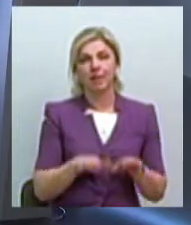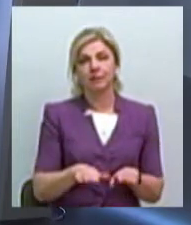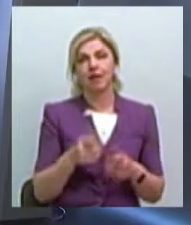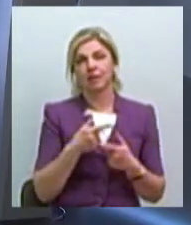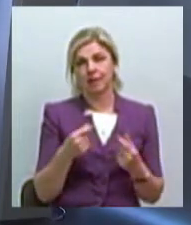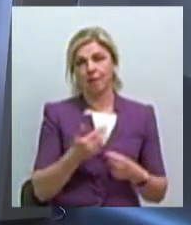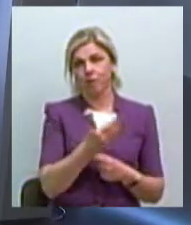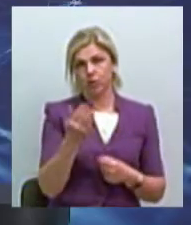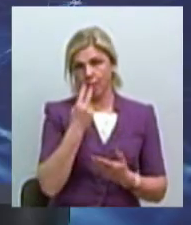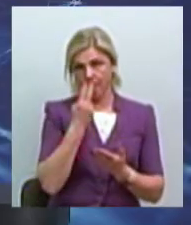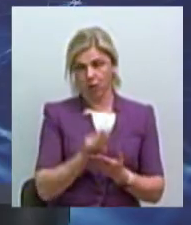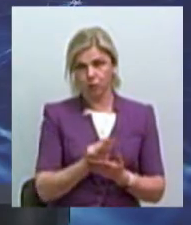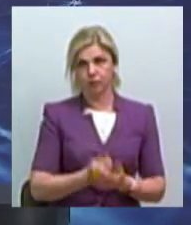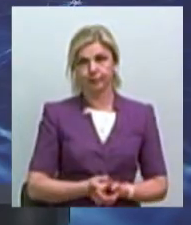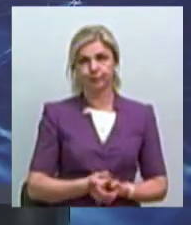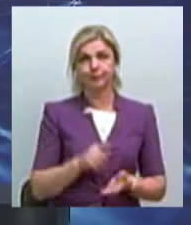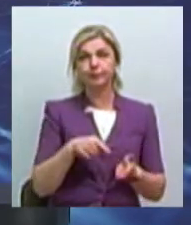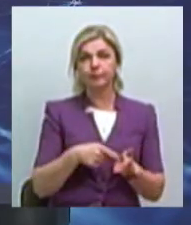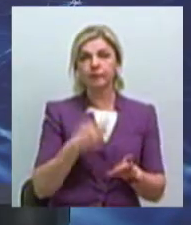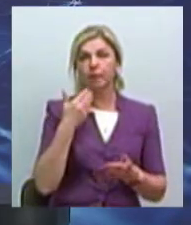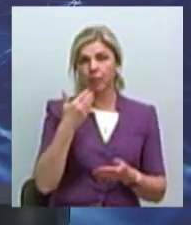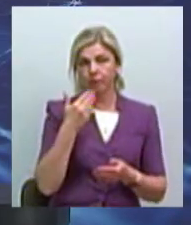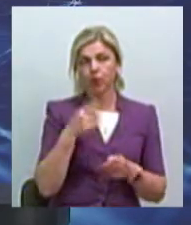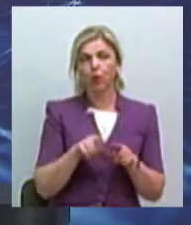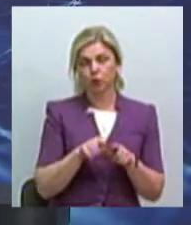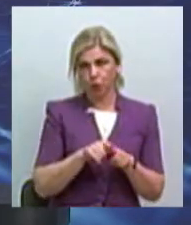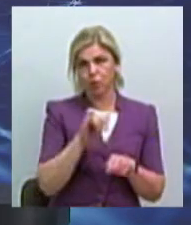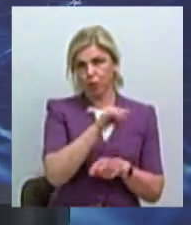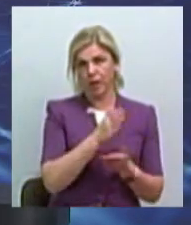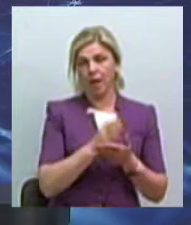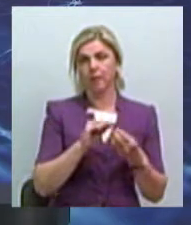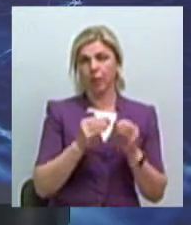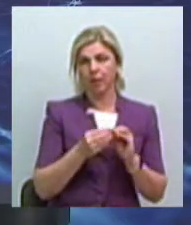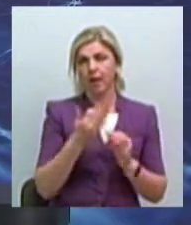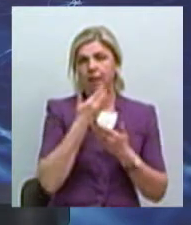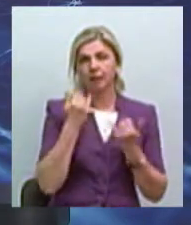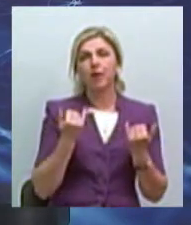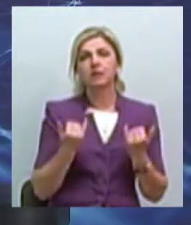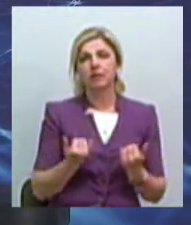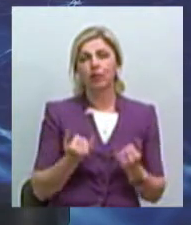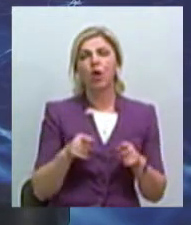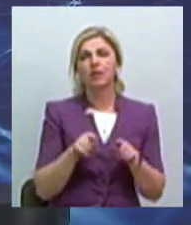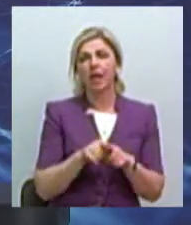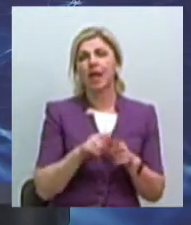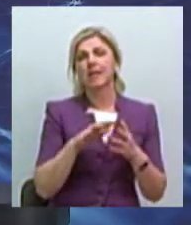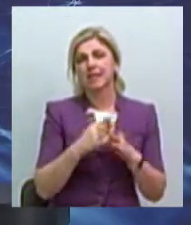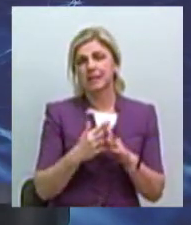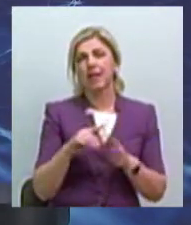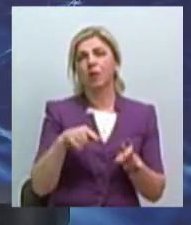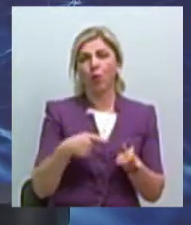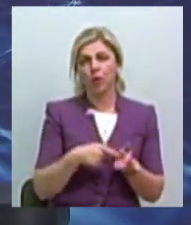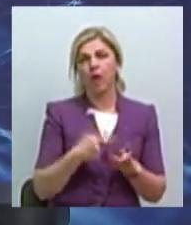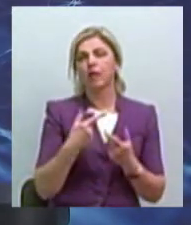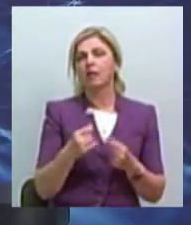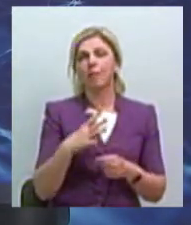де вони бачать. Тому що місто Первомайська теж, мабуть, є проблеми. Нема на сьогоднішній день таких населених пунктів, які б були